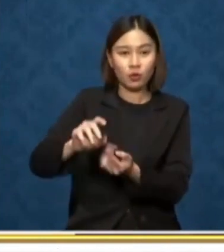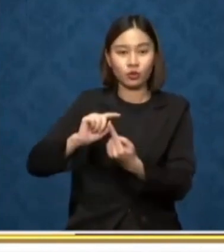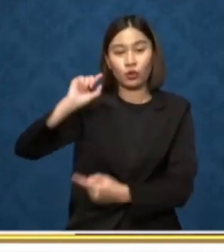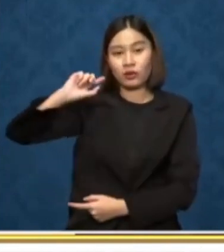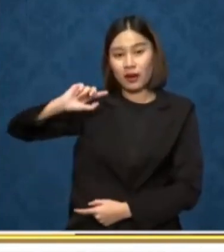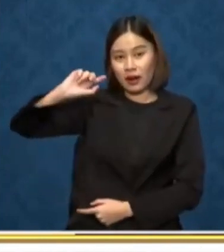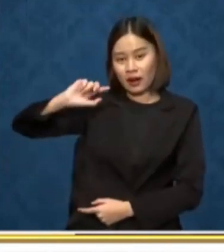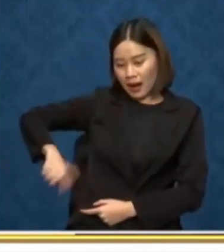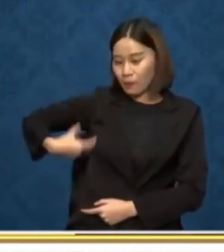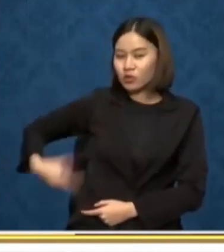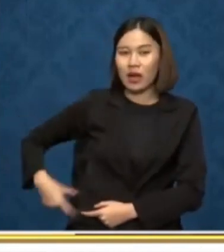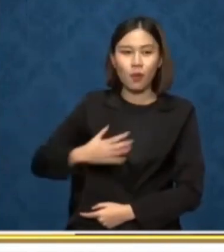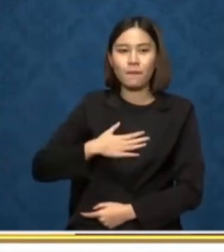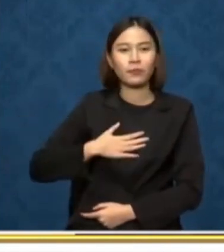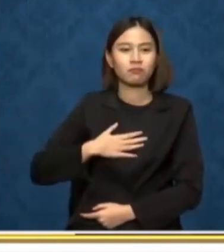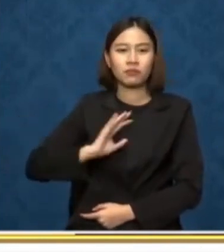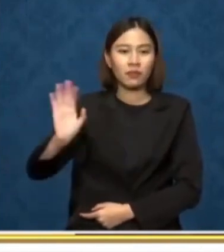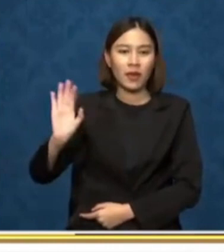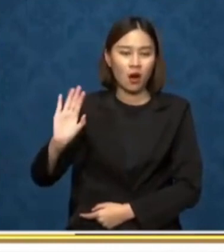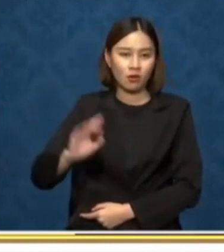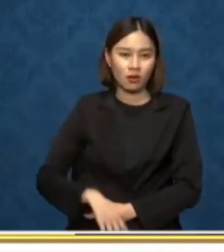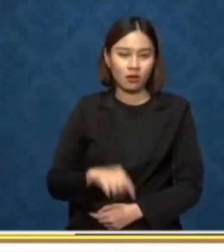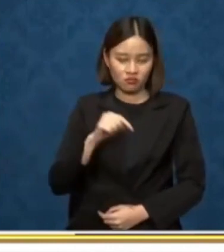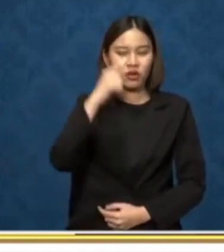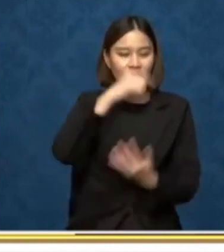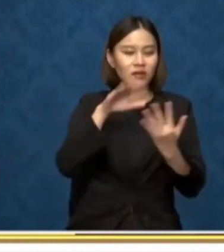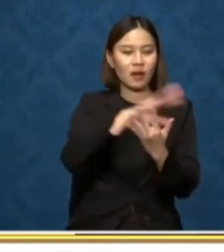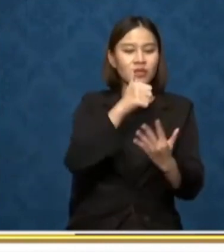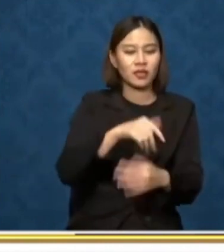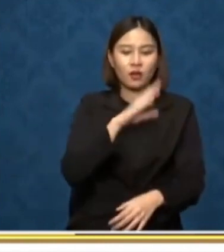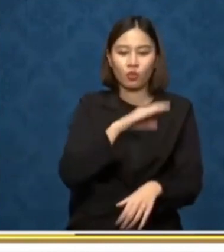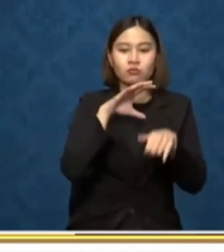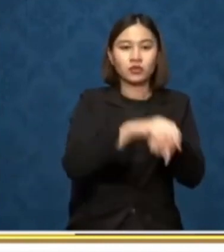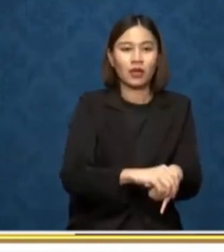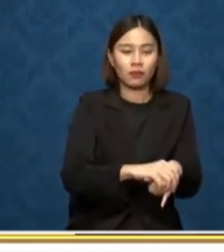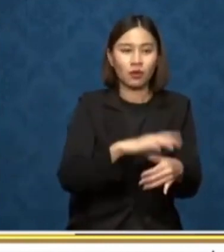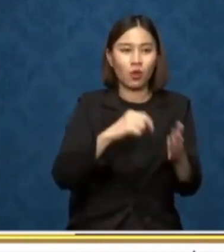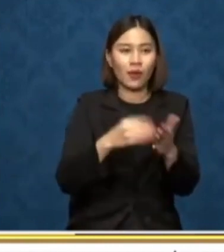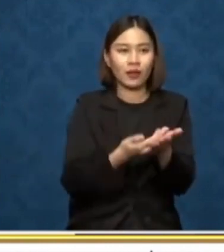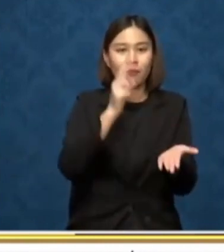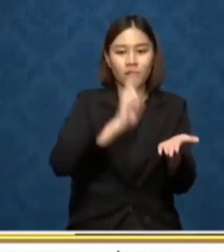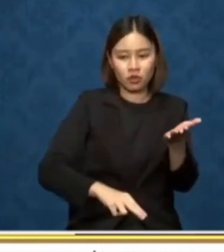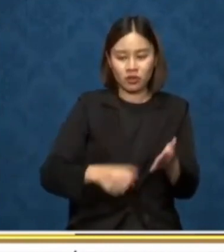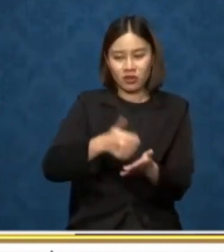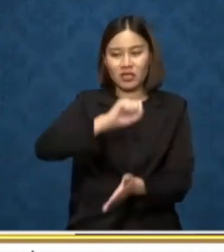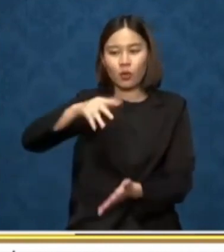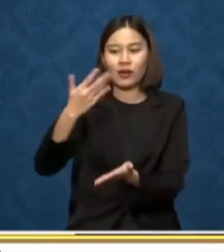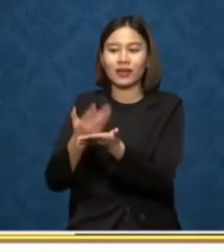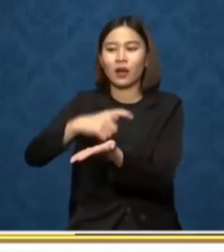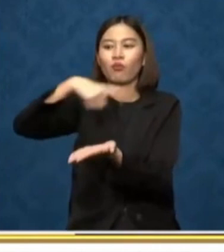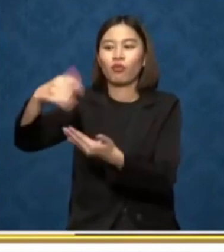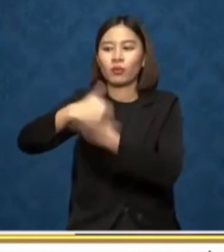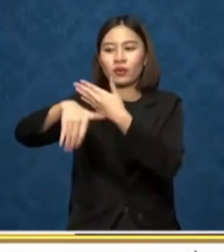ที่กัมพูชาผมบอกผมไม่ไปเล่นอยู่ในเมืองไทยดีกว่าโดนจับก็เสียค่าปรับไปดีกว่าเอาเงินไปให้ต่างประเทศเขานะครับ